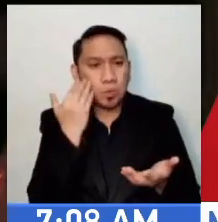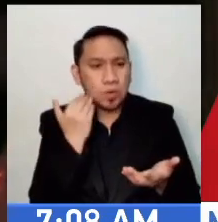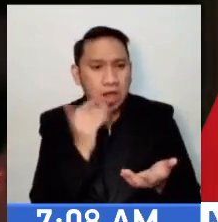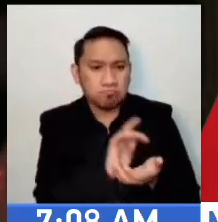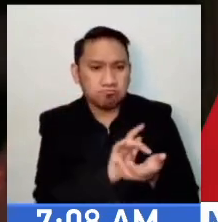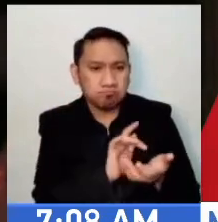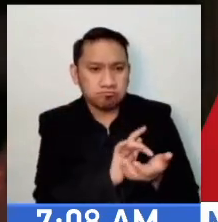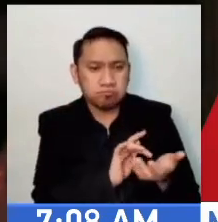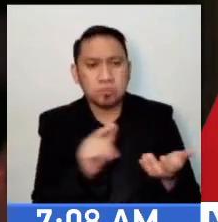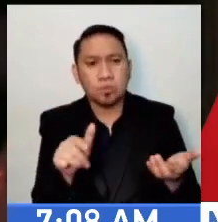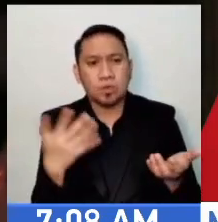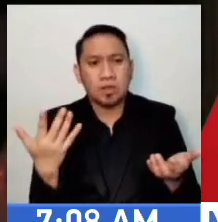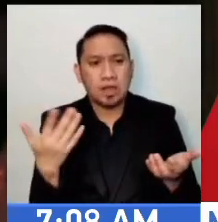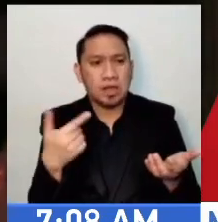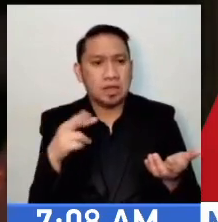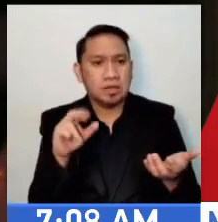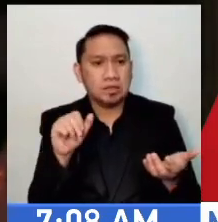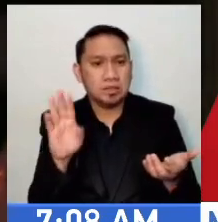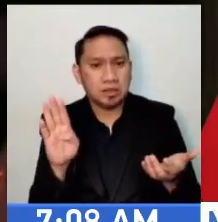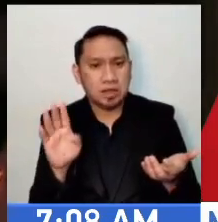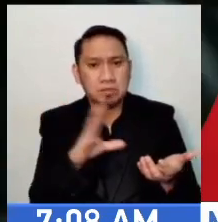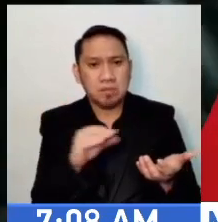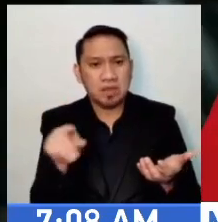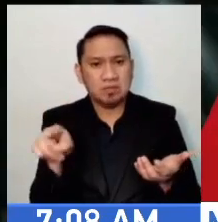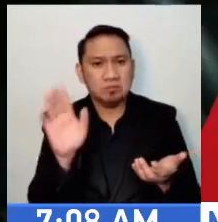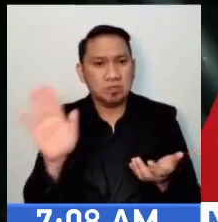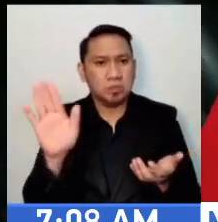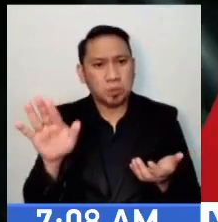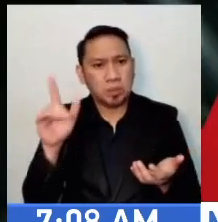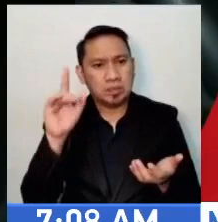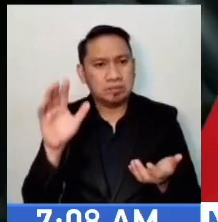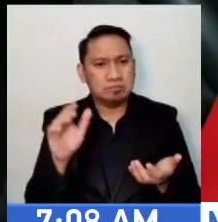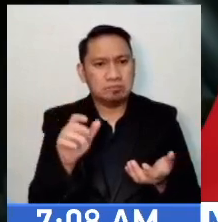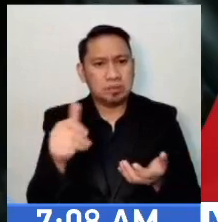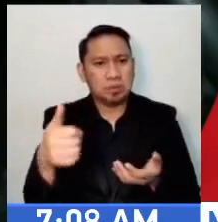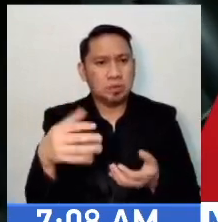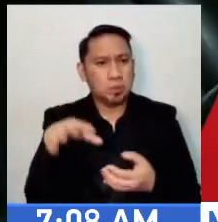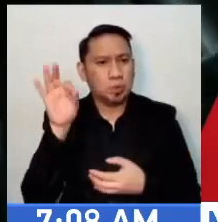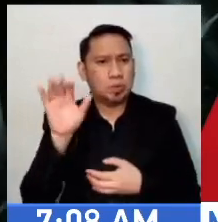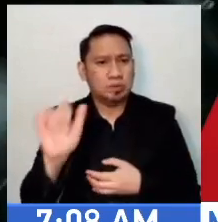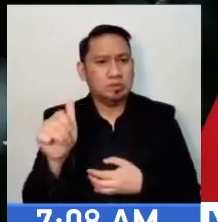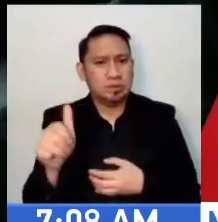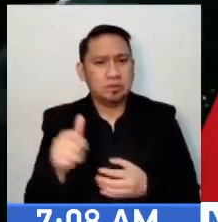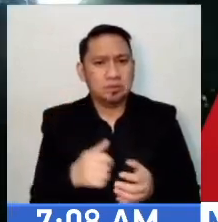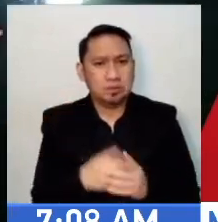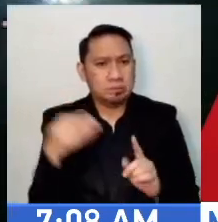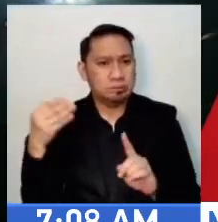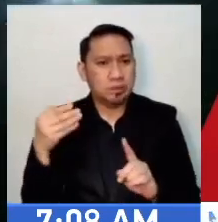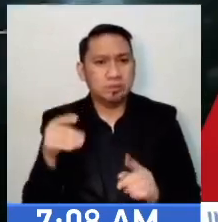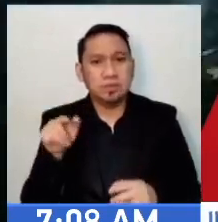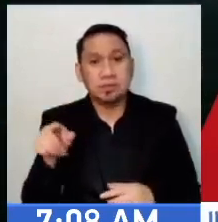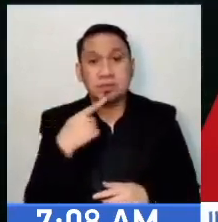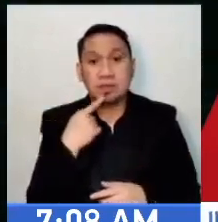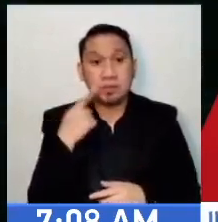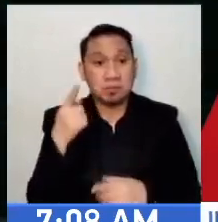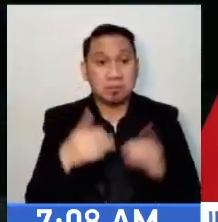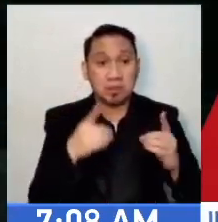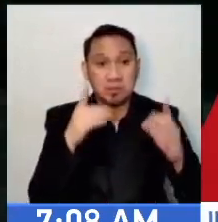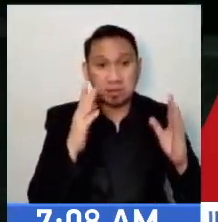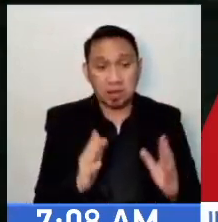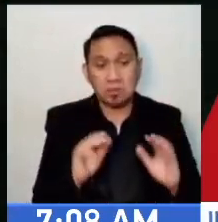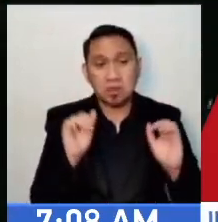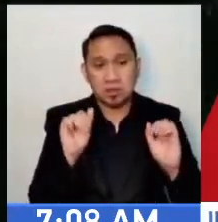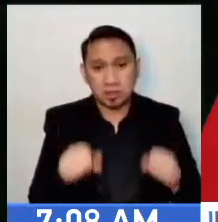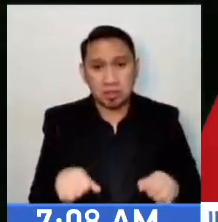available and namimili na rin kasi sila as of now. Sabi naman ng isang TNVS driver, baka makatulong daw ang dagdagan na